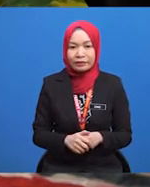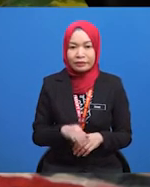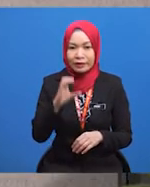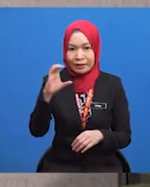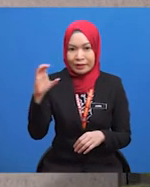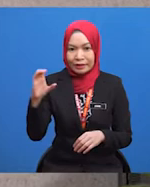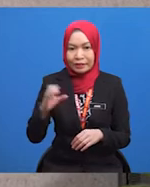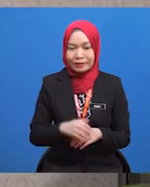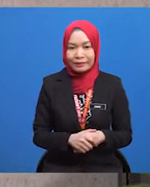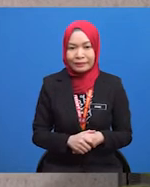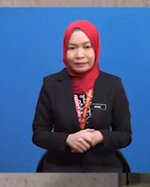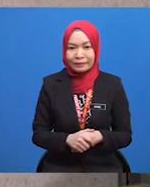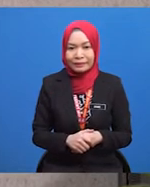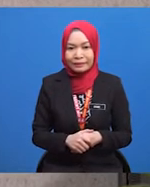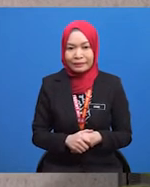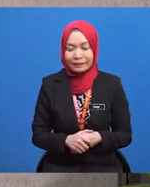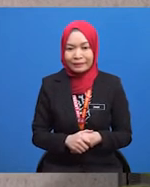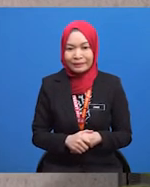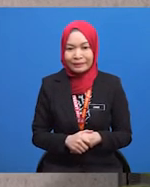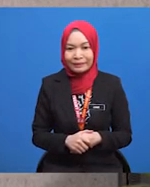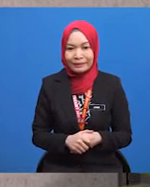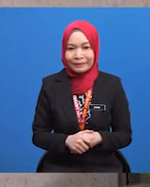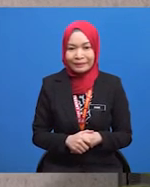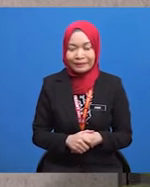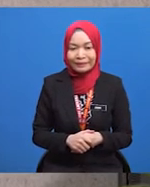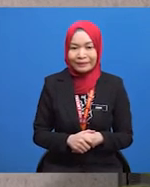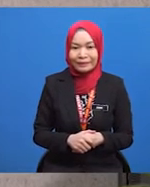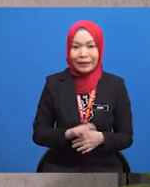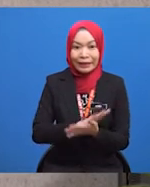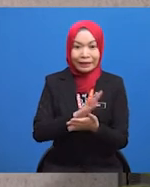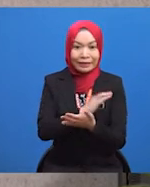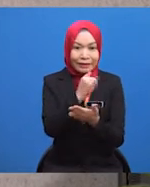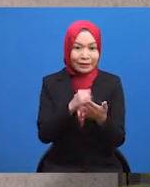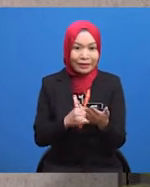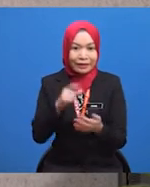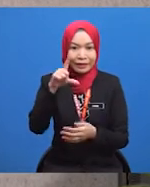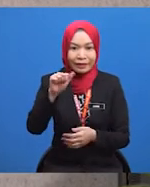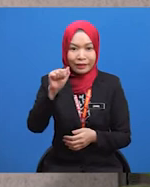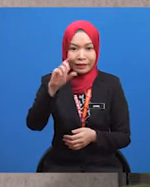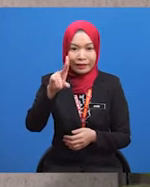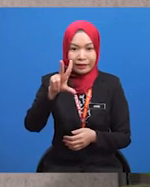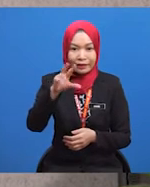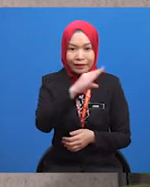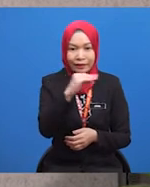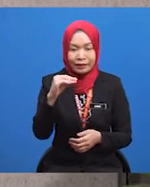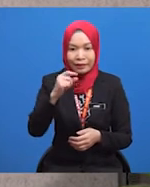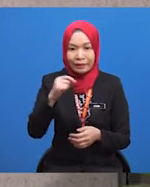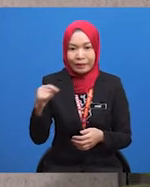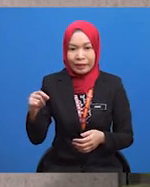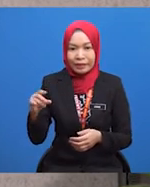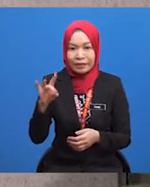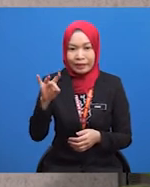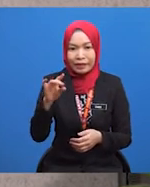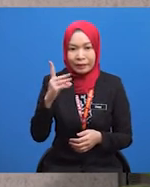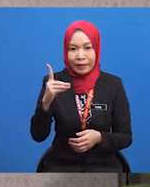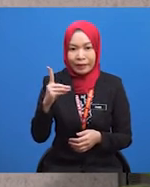Cloud. Manakala kertas lakaran A3 dan pensel 8B adalah diperlukan untuk